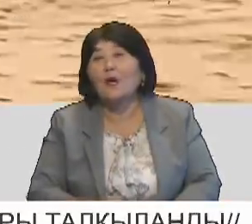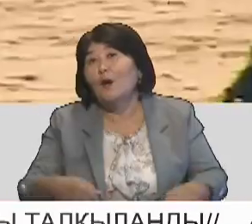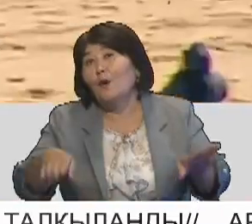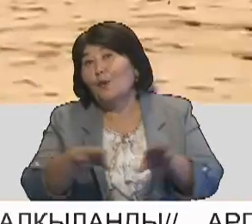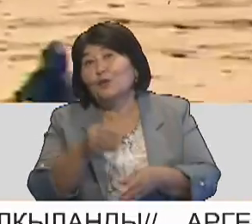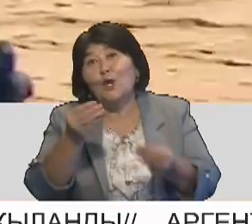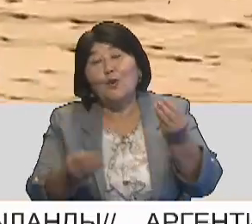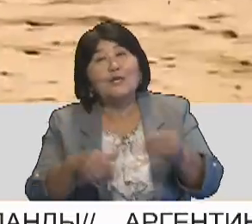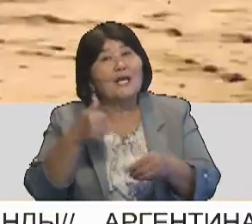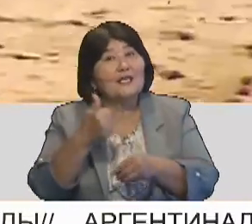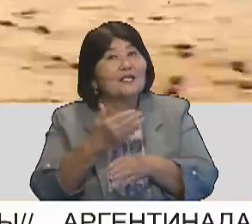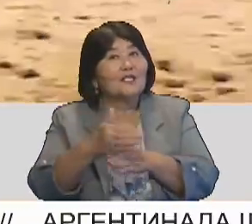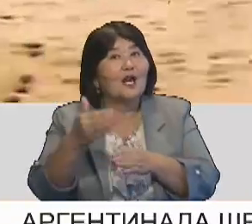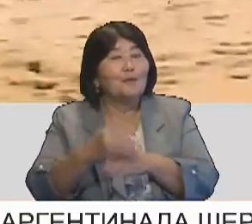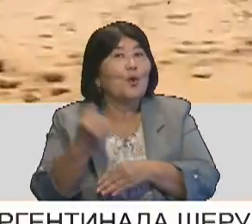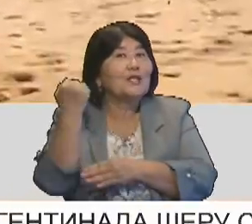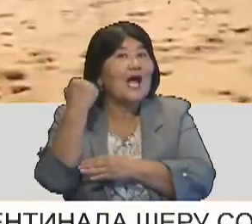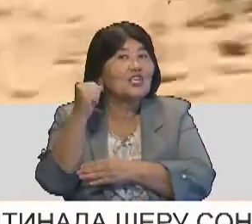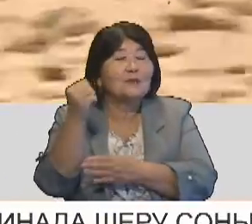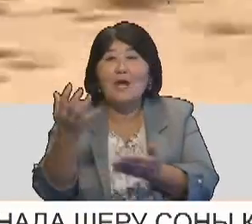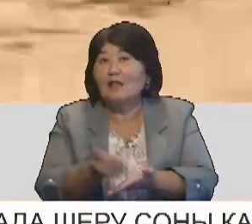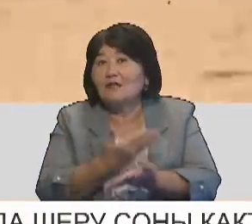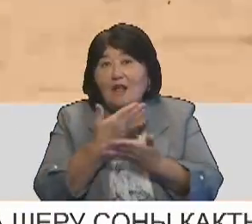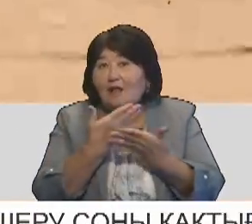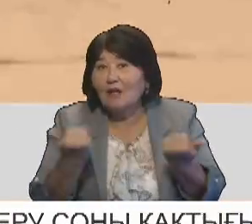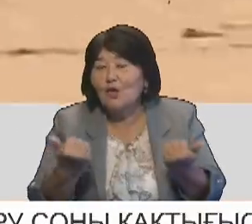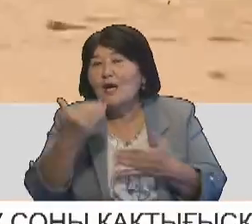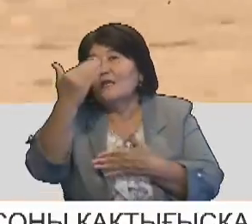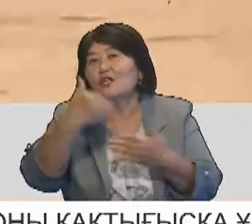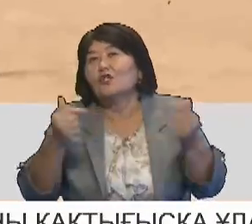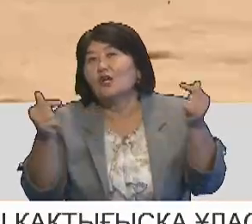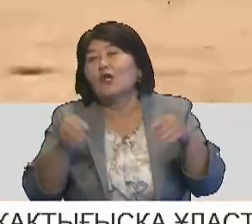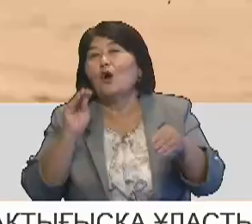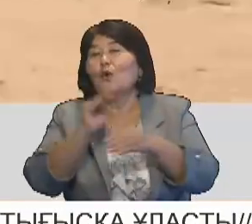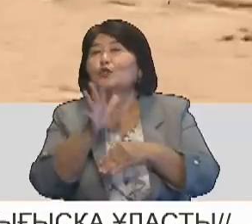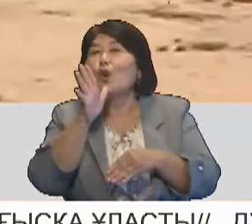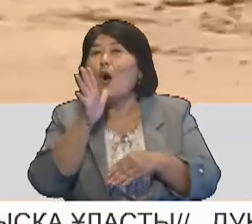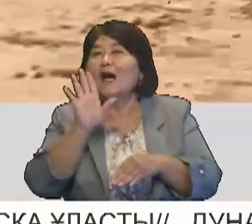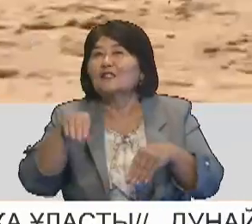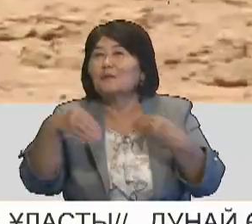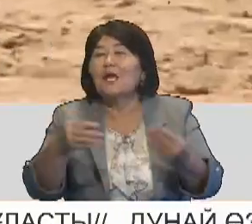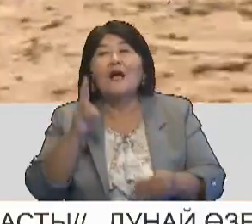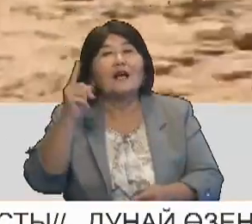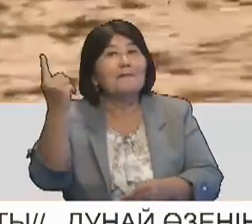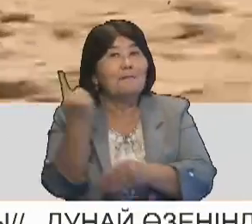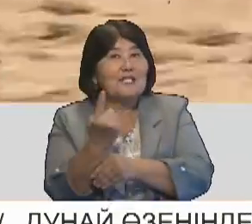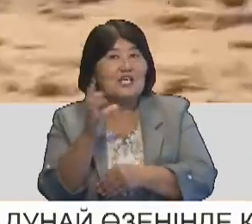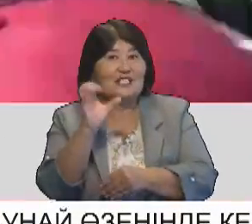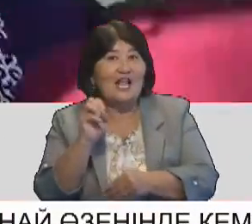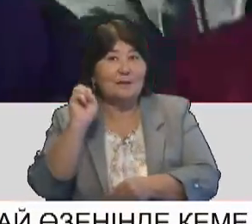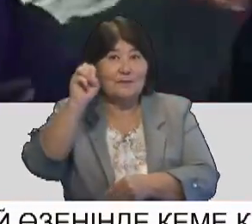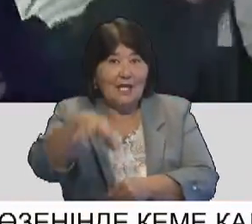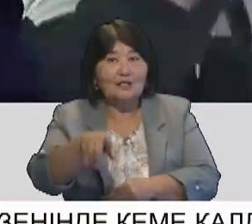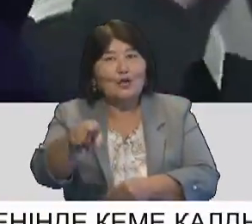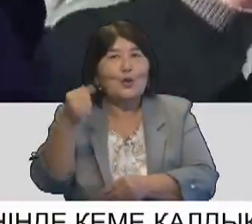Осылайша ойынның негізгі бөлігінде жеңімпаз анықталған жоқ. Ережеге сәйкес, қосымша уақыт берілді. Кім бірінші салым салса,